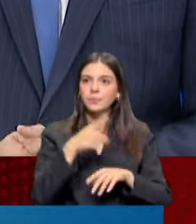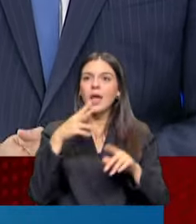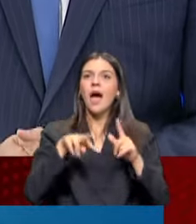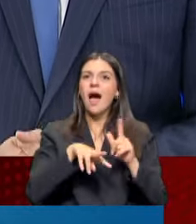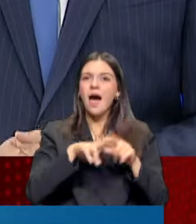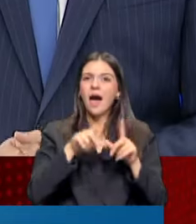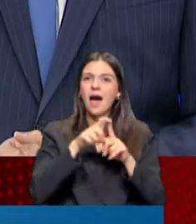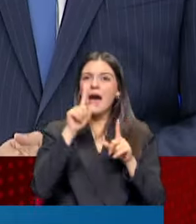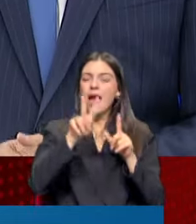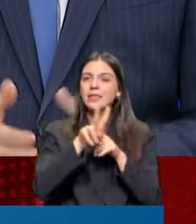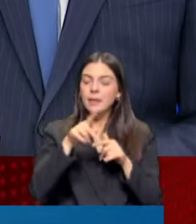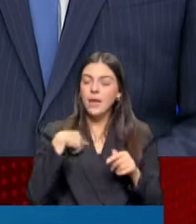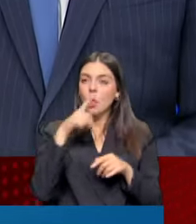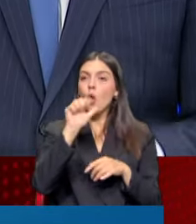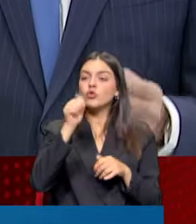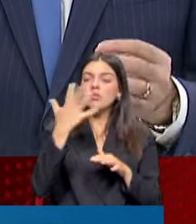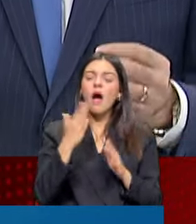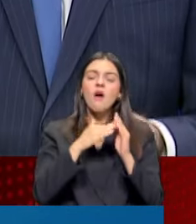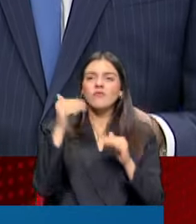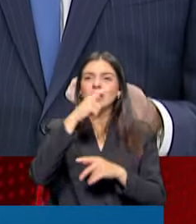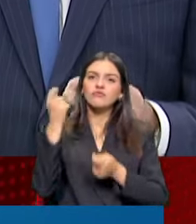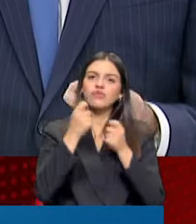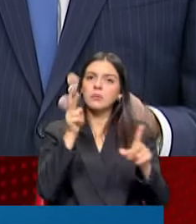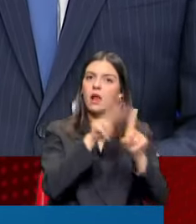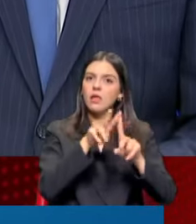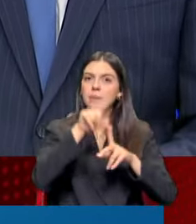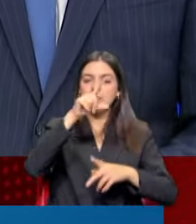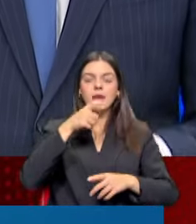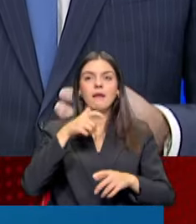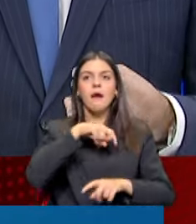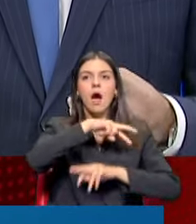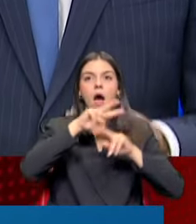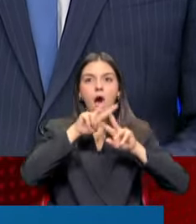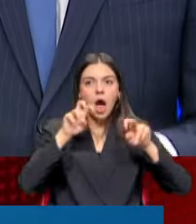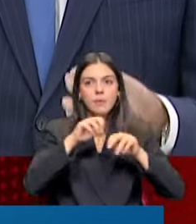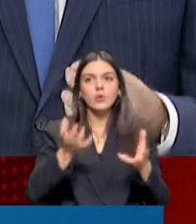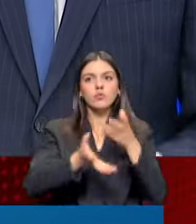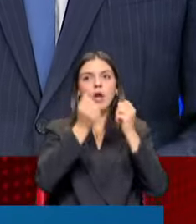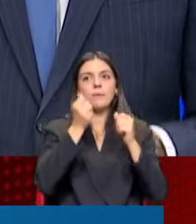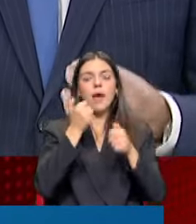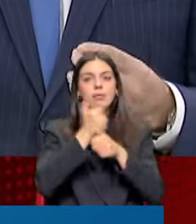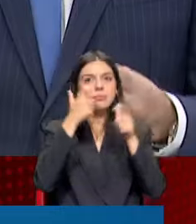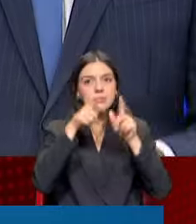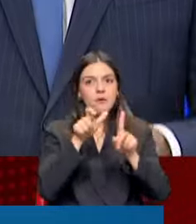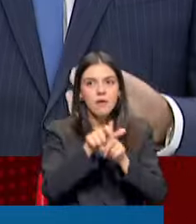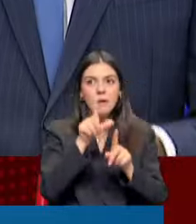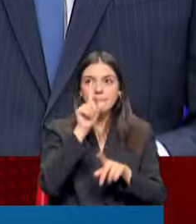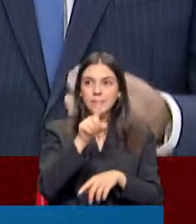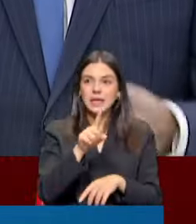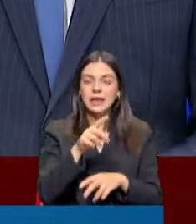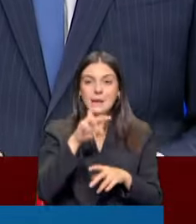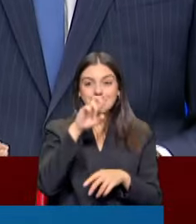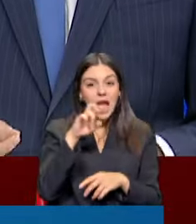günden fazla çalışmalara katıldım ve gördüm ki bir arama kurtarma ekipmanı, bilinçli, iyi yetişmiş bir arama